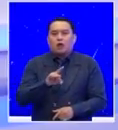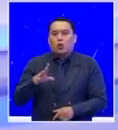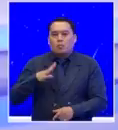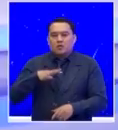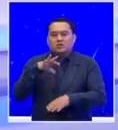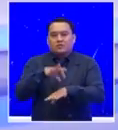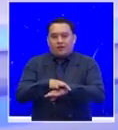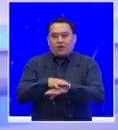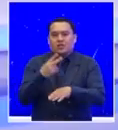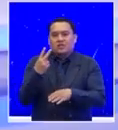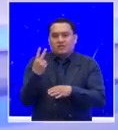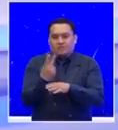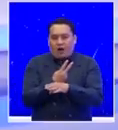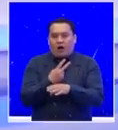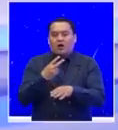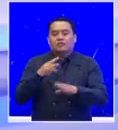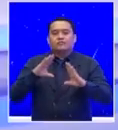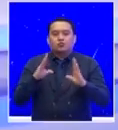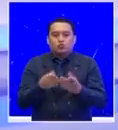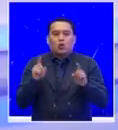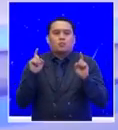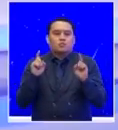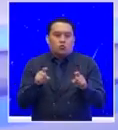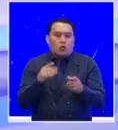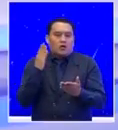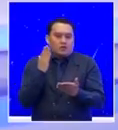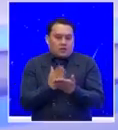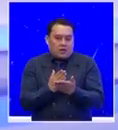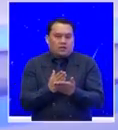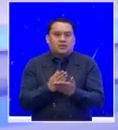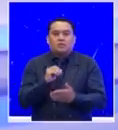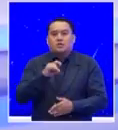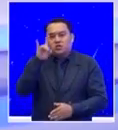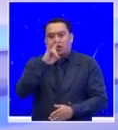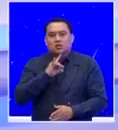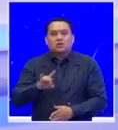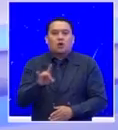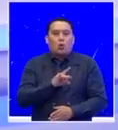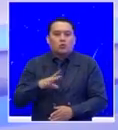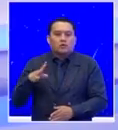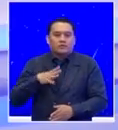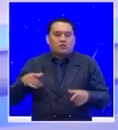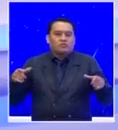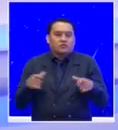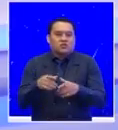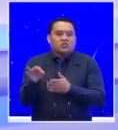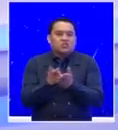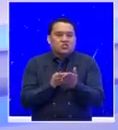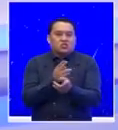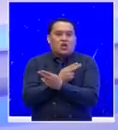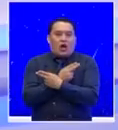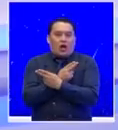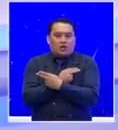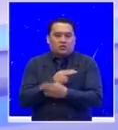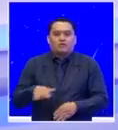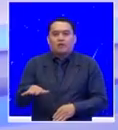были зафиксированы два факта заболевания, уже прошел этот порог, то в Ингушетско-Казахском районе пришлось локализовать сразу 4